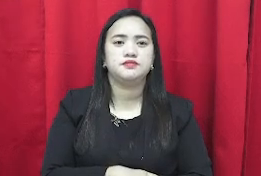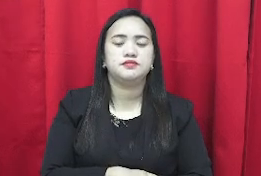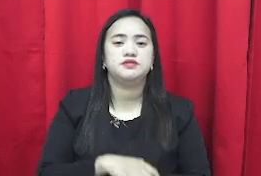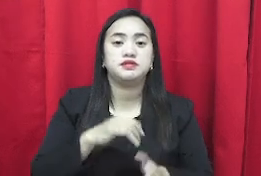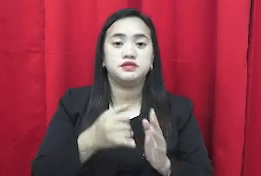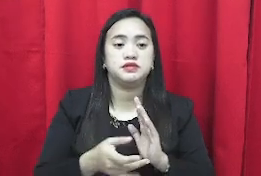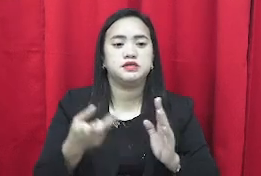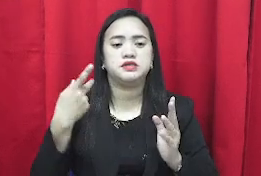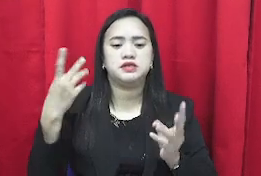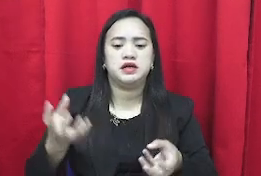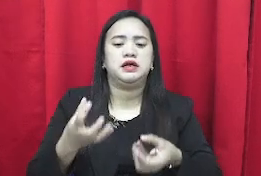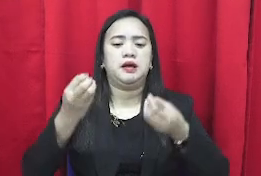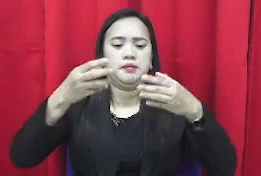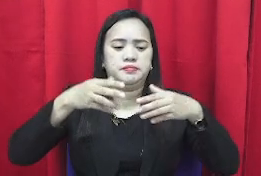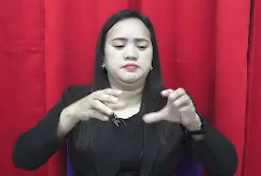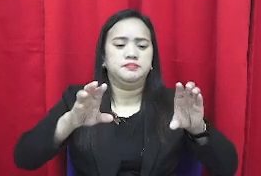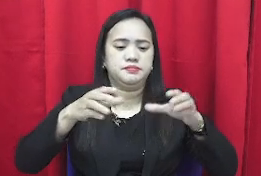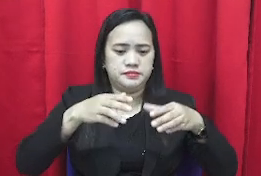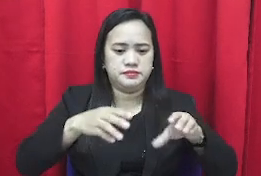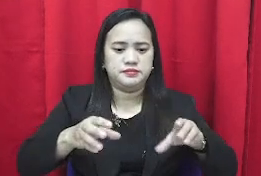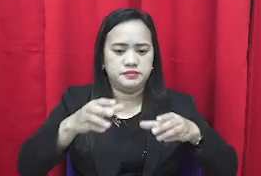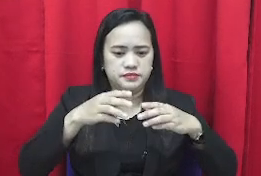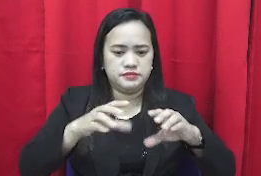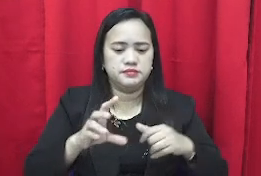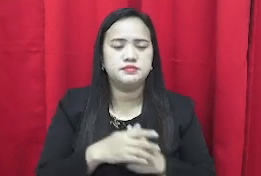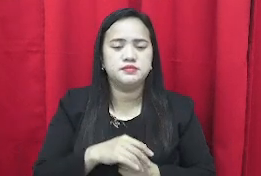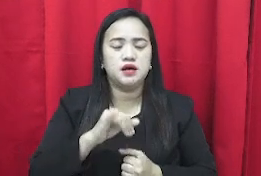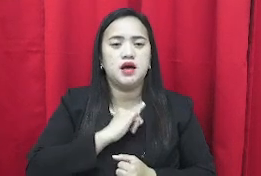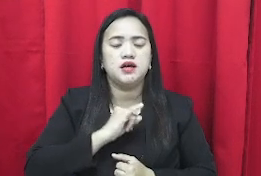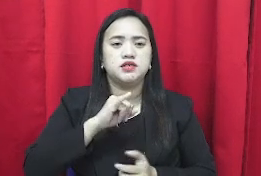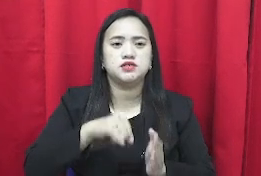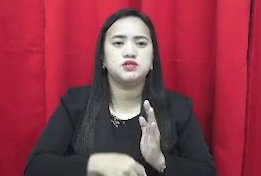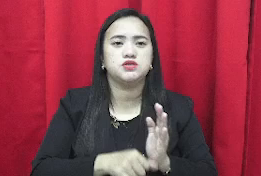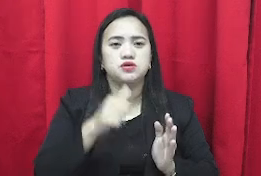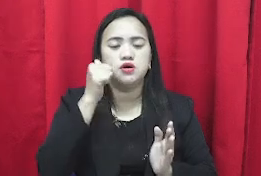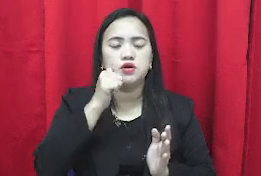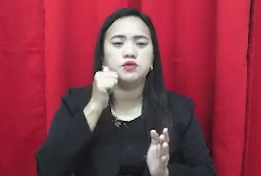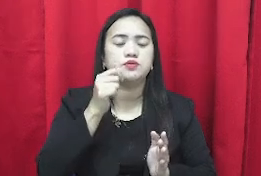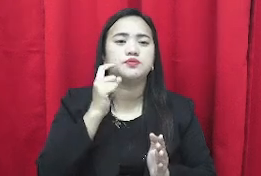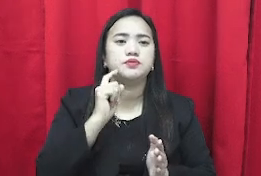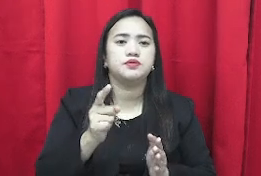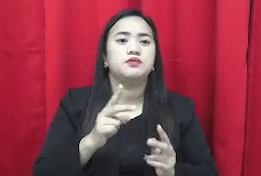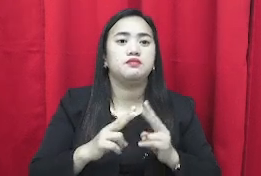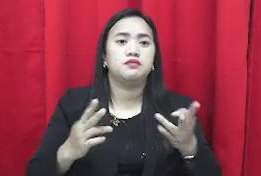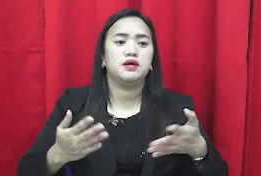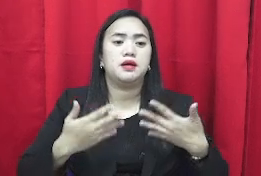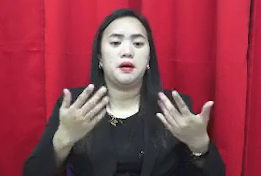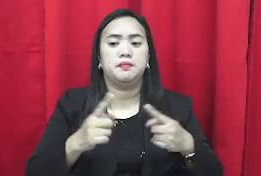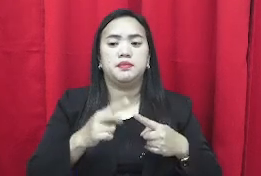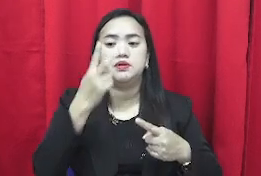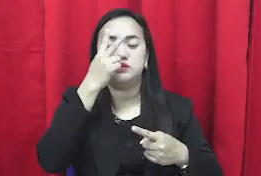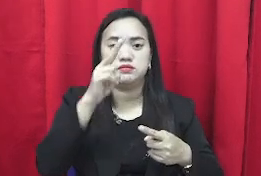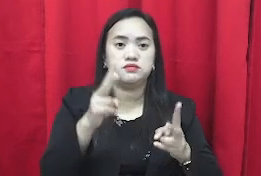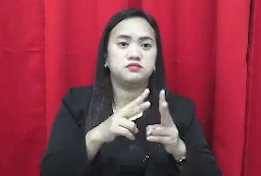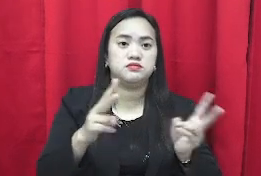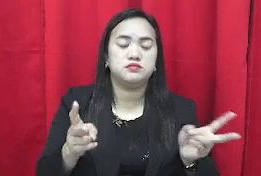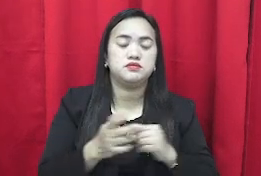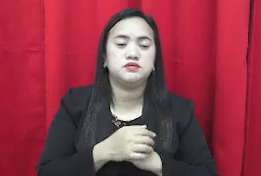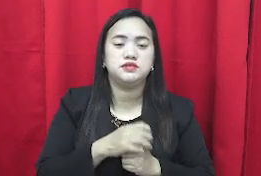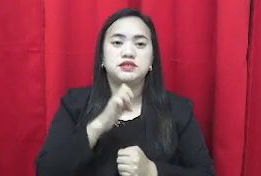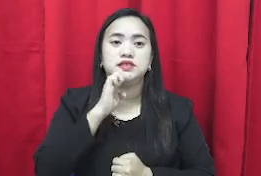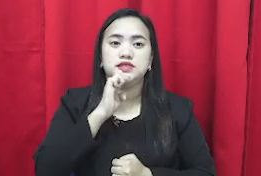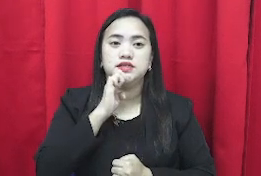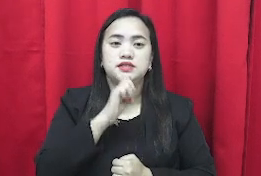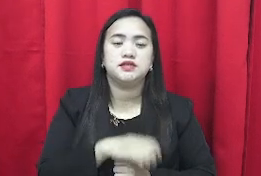Hilutin ko po yung kanyang likod mm ang sasabihin ang Ah mas nagagalak nga ako pag ah kumakain ng ah ng